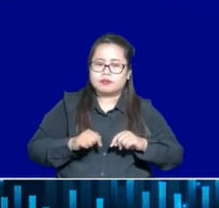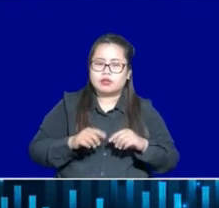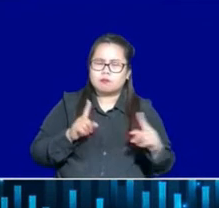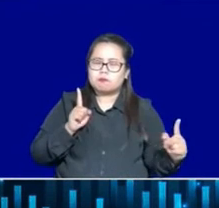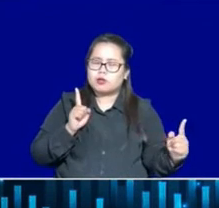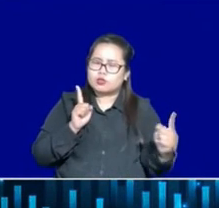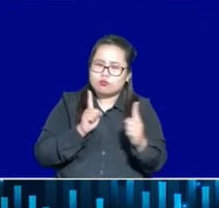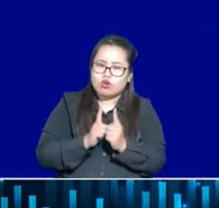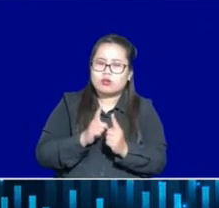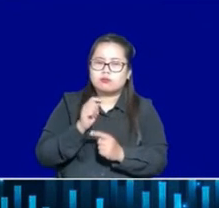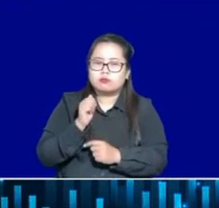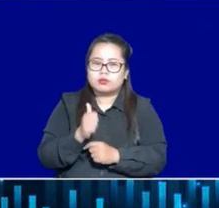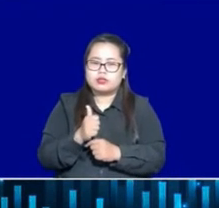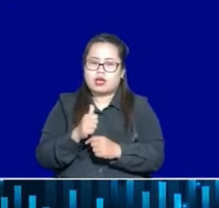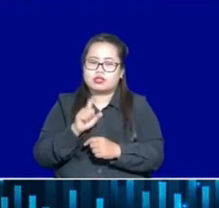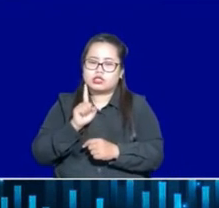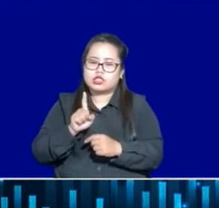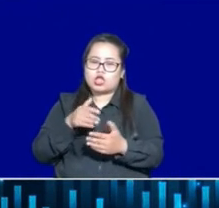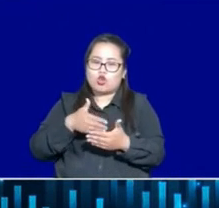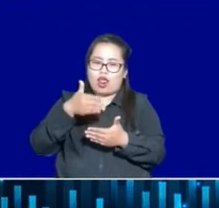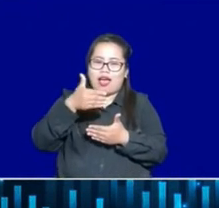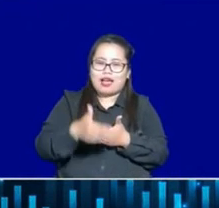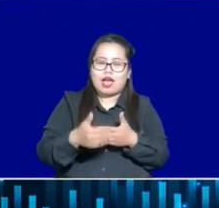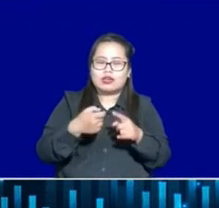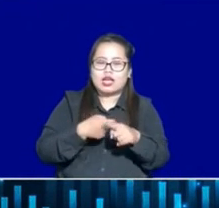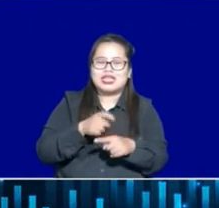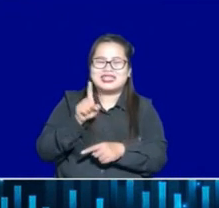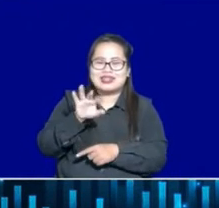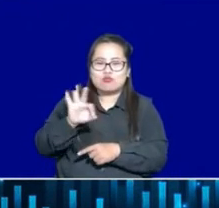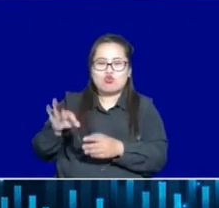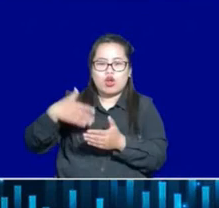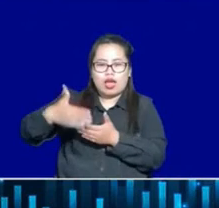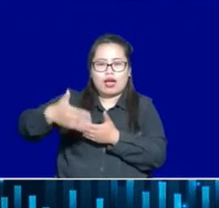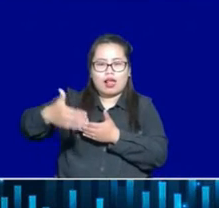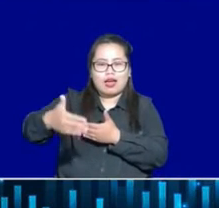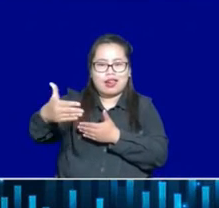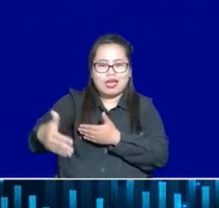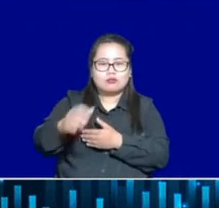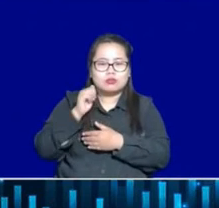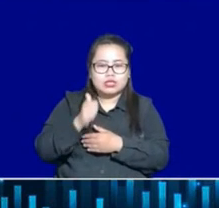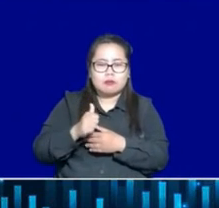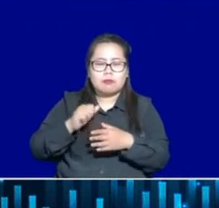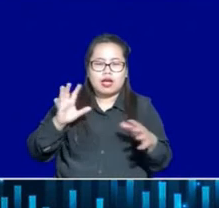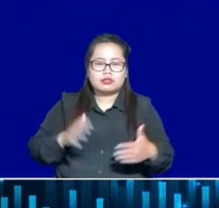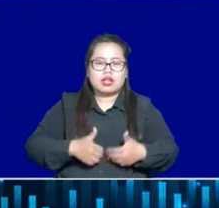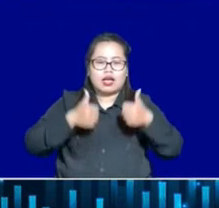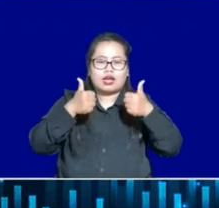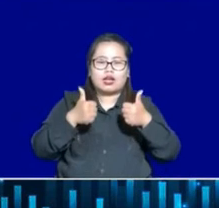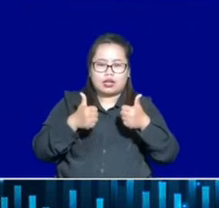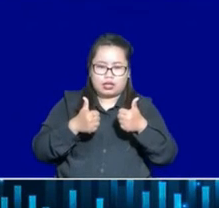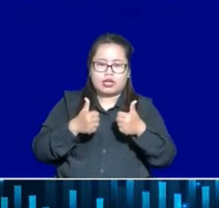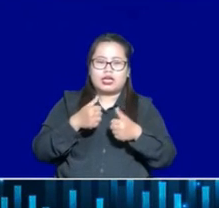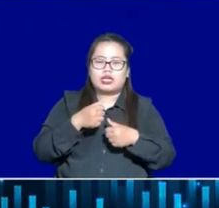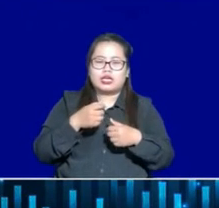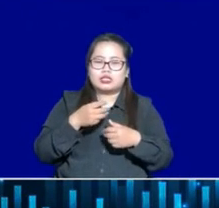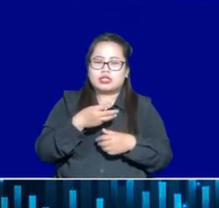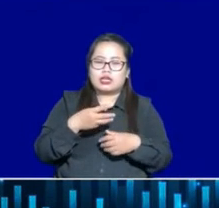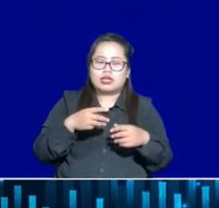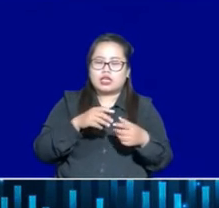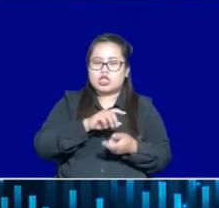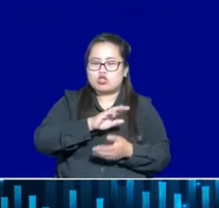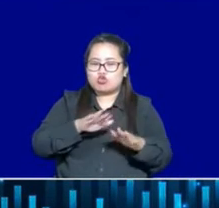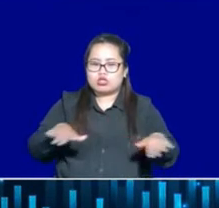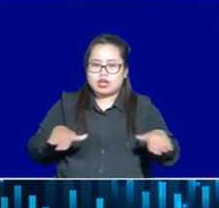menjadi bagian satu langkah dari ribuan langkah untuk menjemput reindustrialisasi di Indonesia dalam